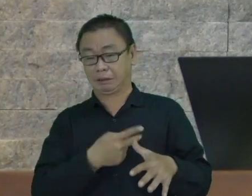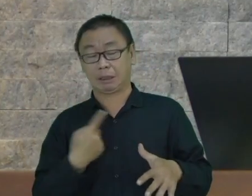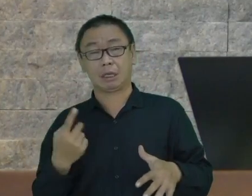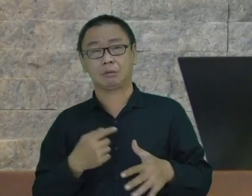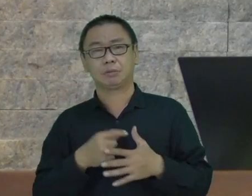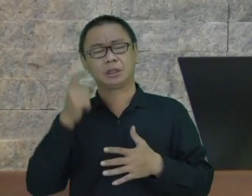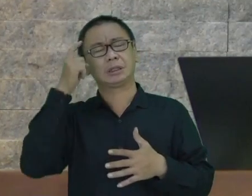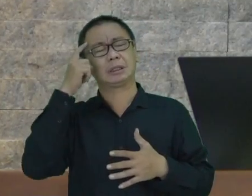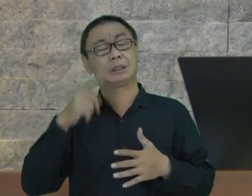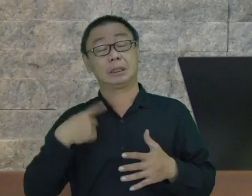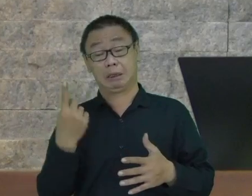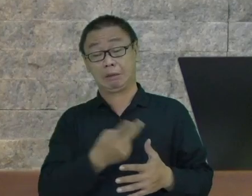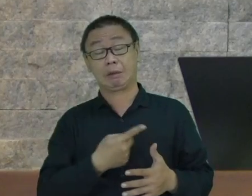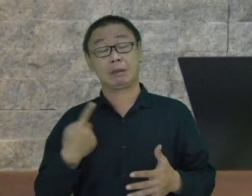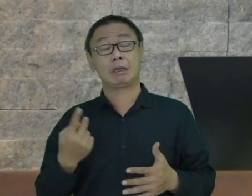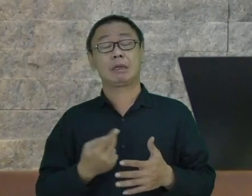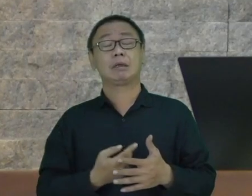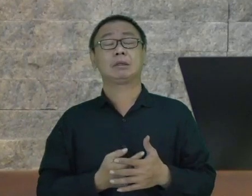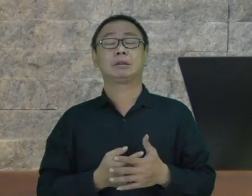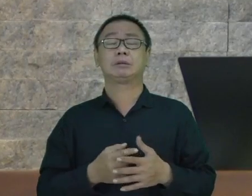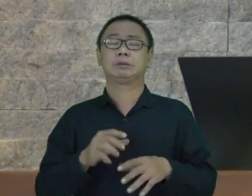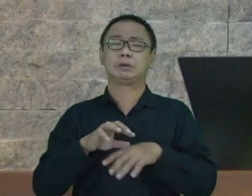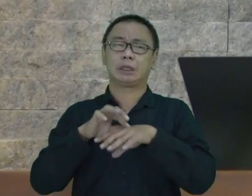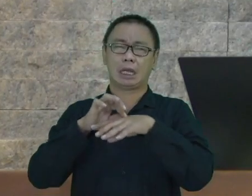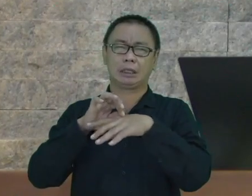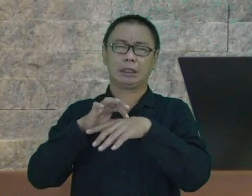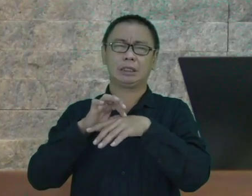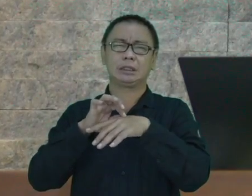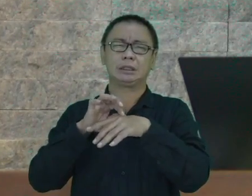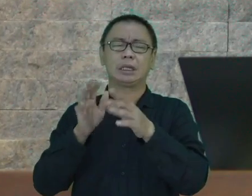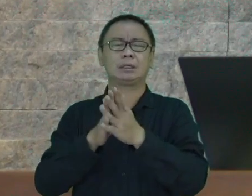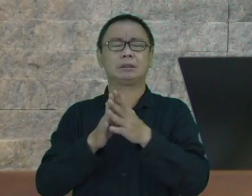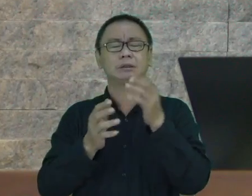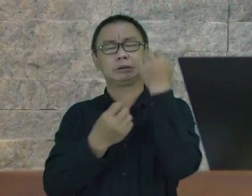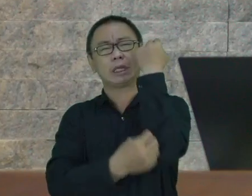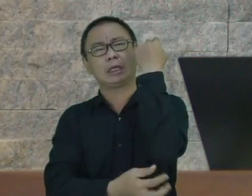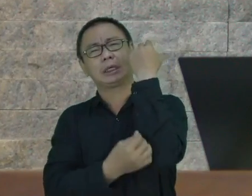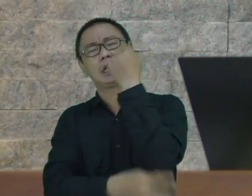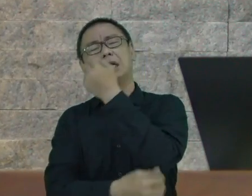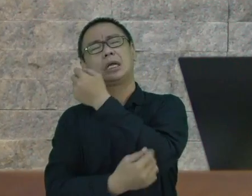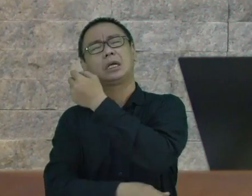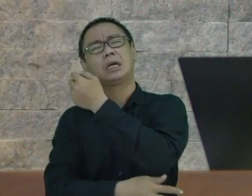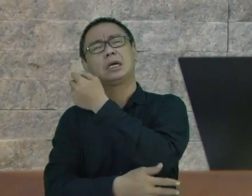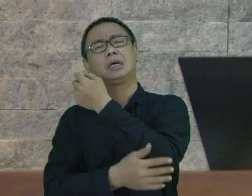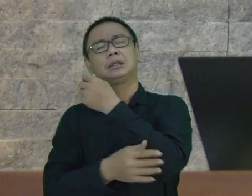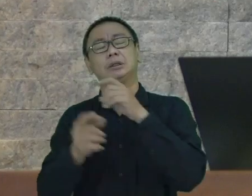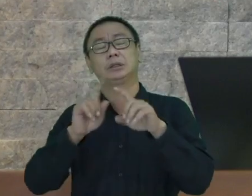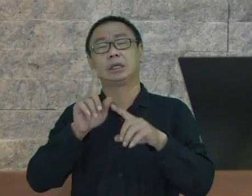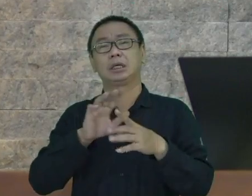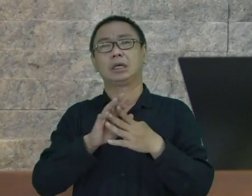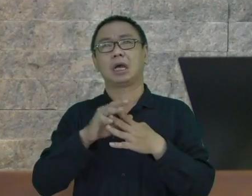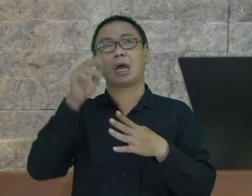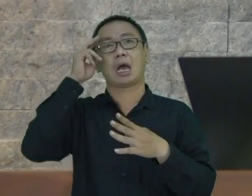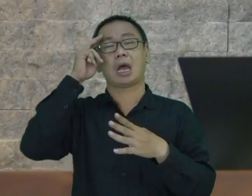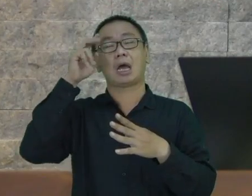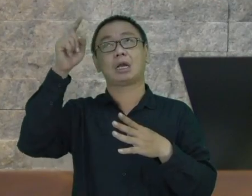daging dan darah, mana mungkin. Tetapi jangan salah, Allah sudah mengembuskan saudara